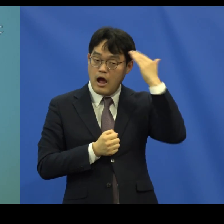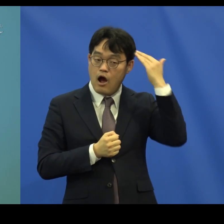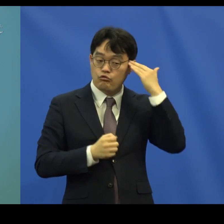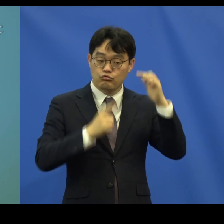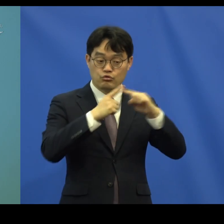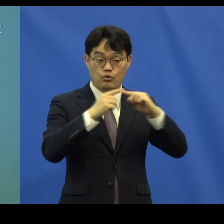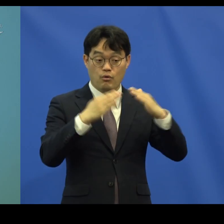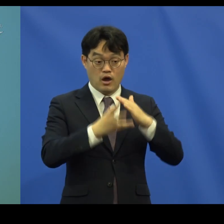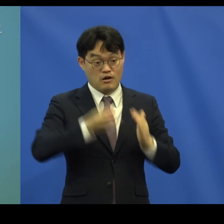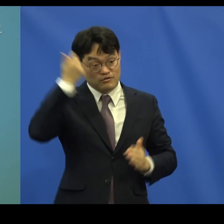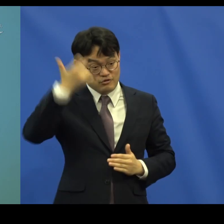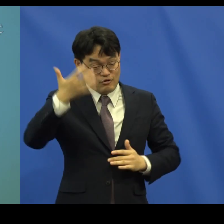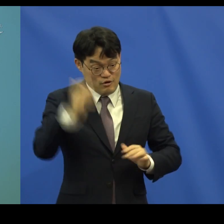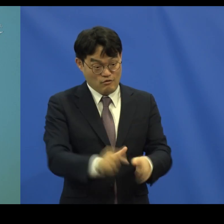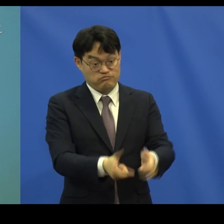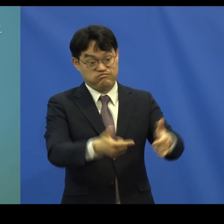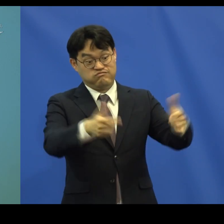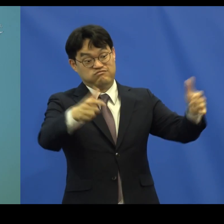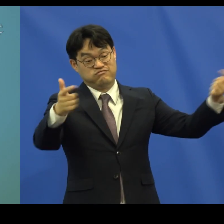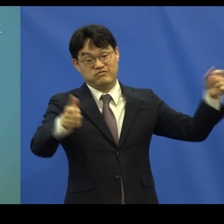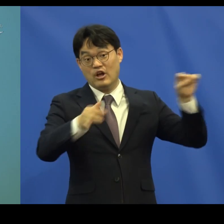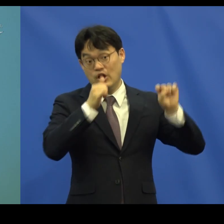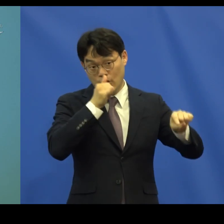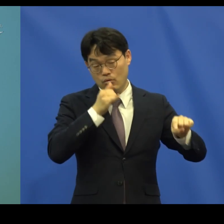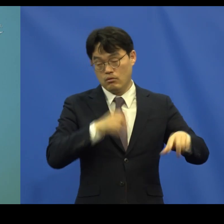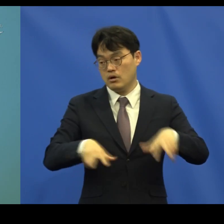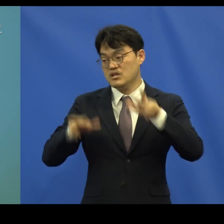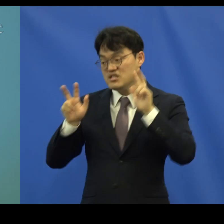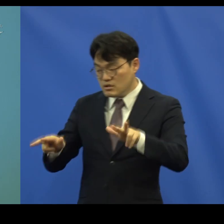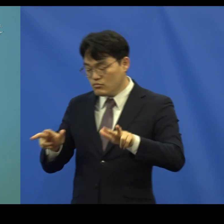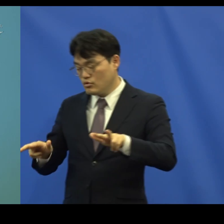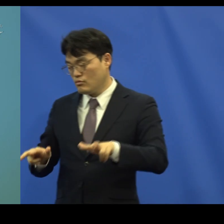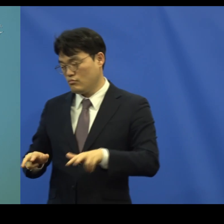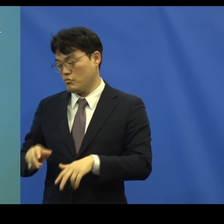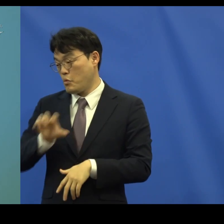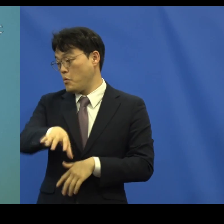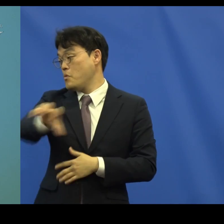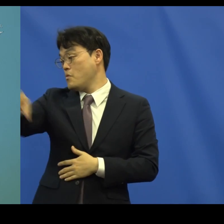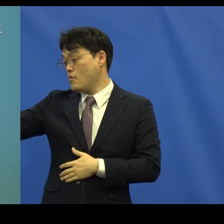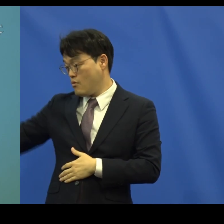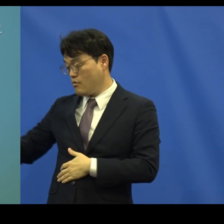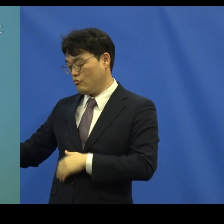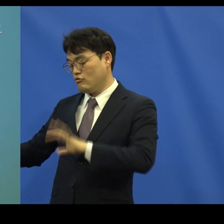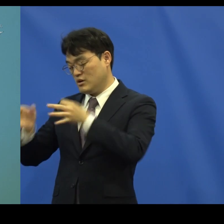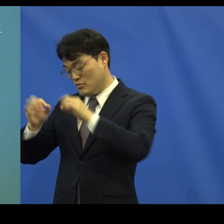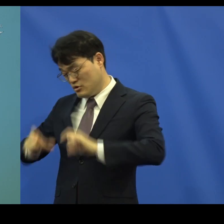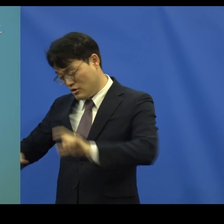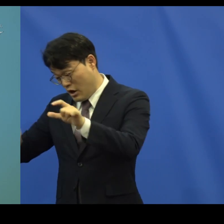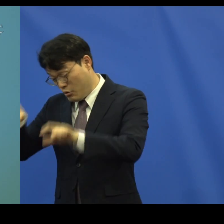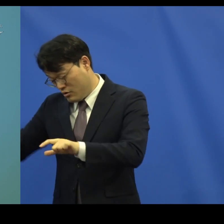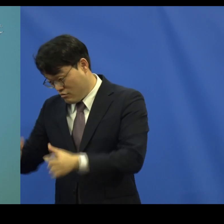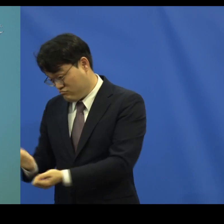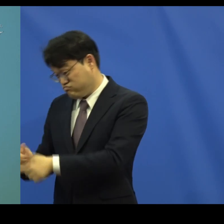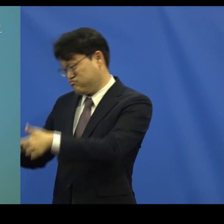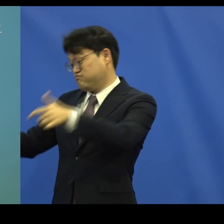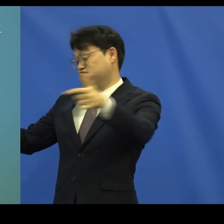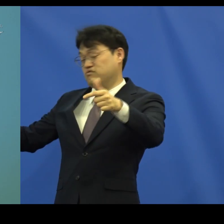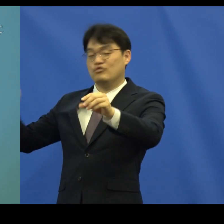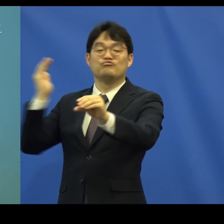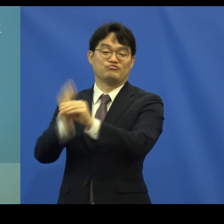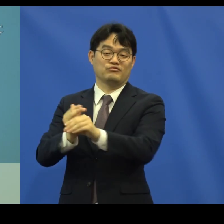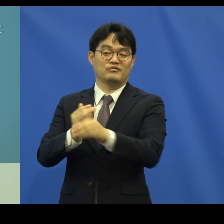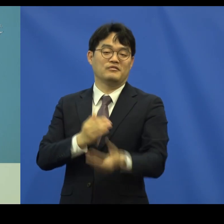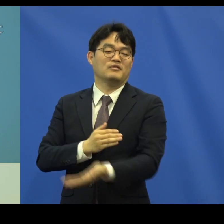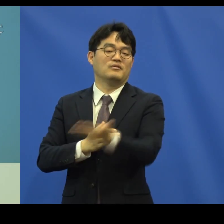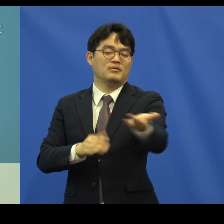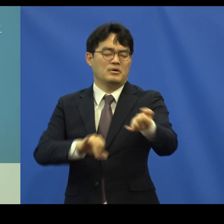일들이 곳곳에서 일어나고 있어요. 사랑하는 성도 여러분, 여러분들이 그 한 사람 되시기를 축원합니다. 3절에 보면 그러므로